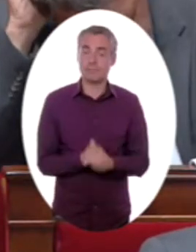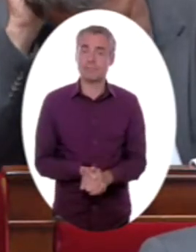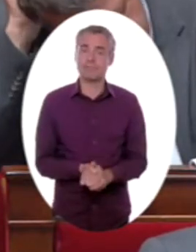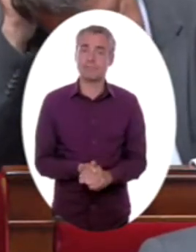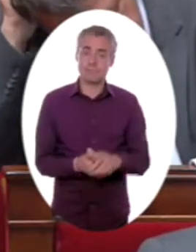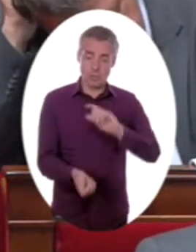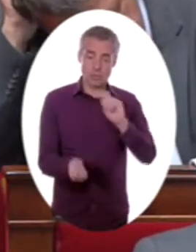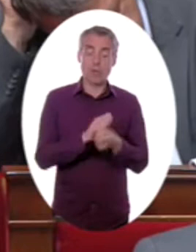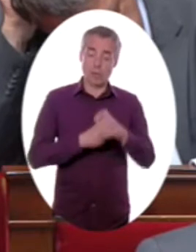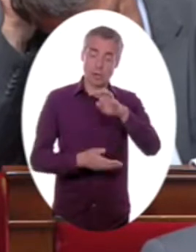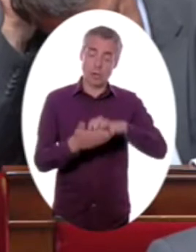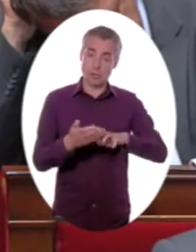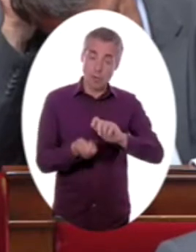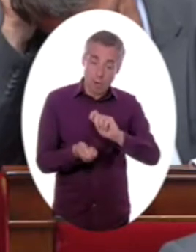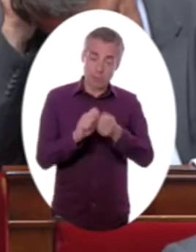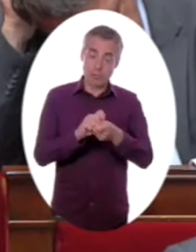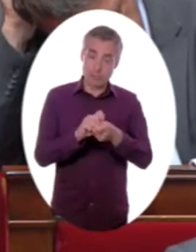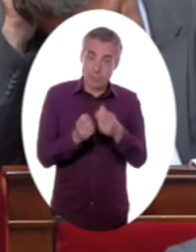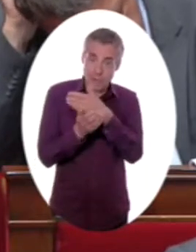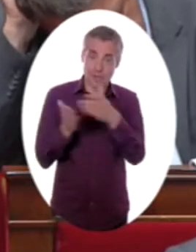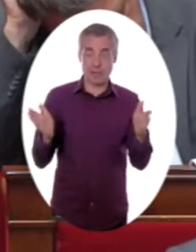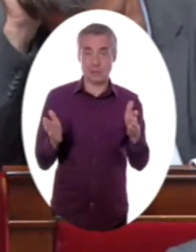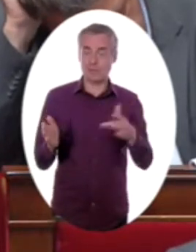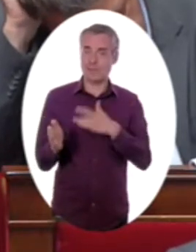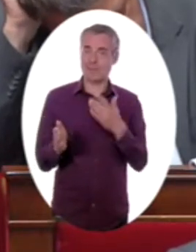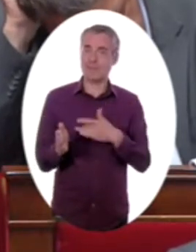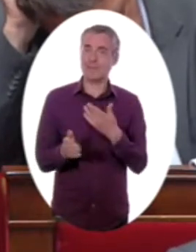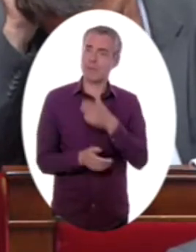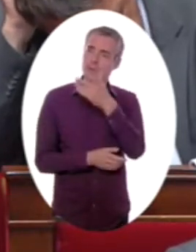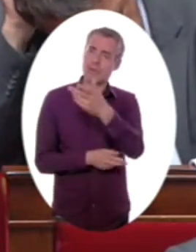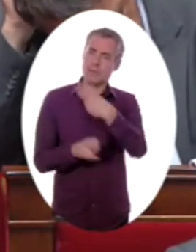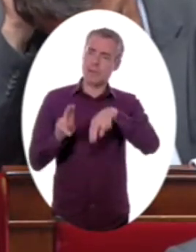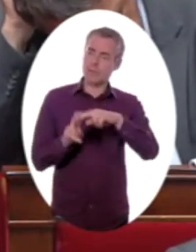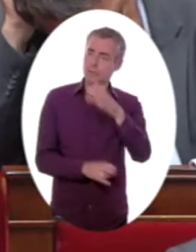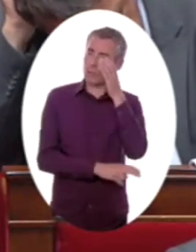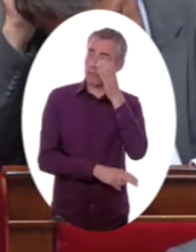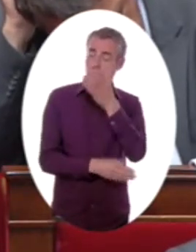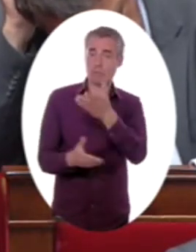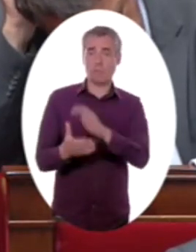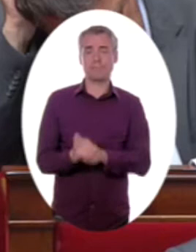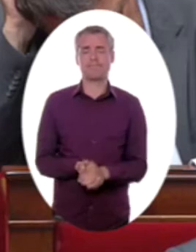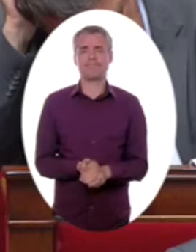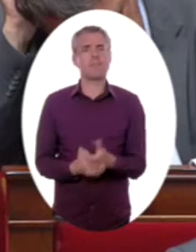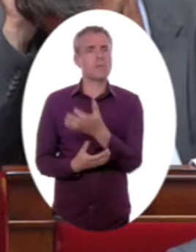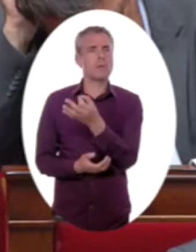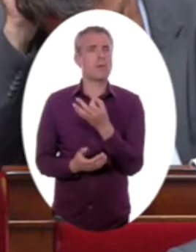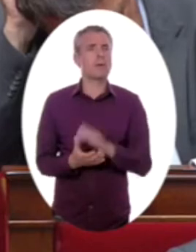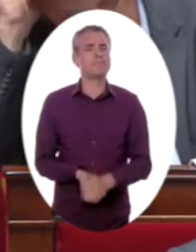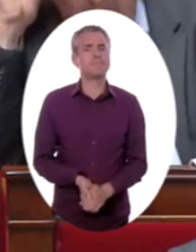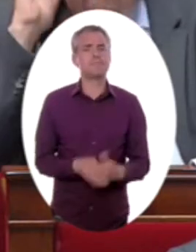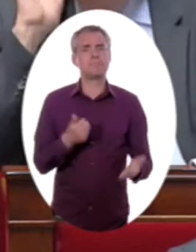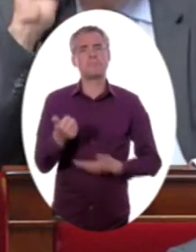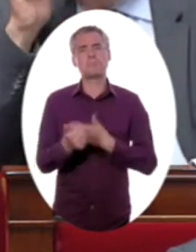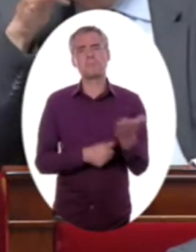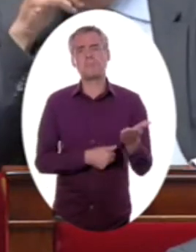va au-delà de la rédaction, qui permet d'élargir. Et quand on écoute votre réponse, Madame le Ministre, vous nous avez dit,